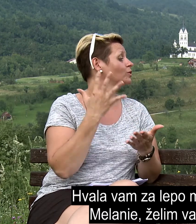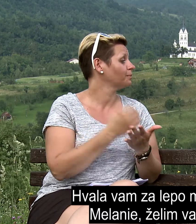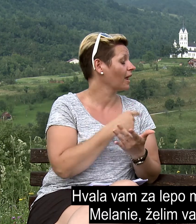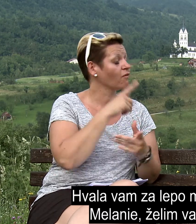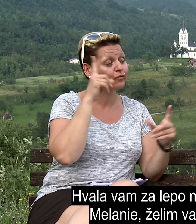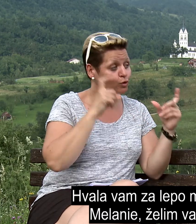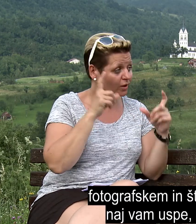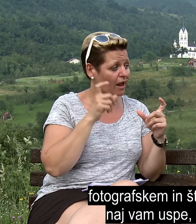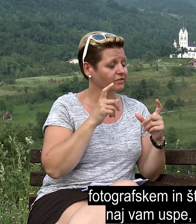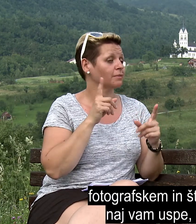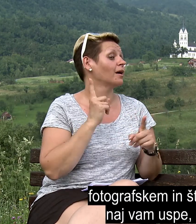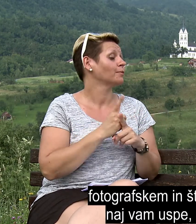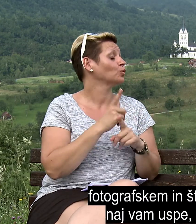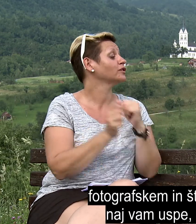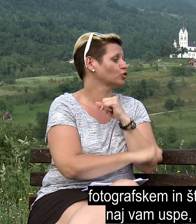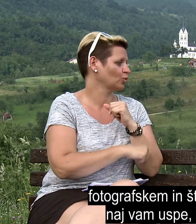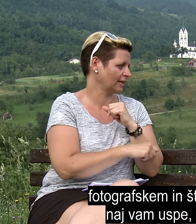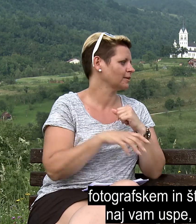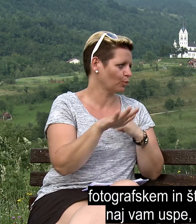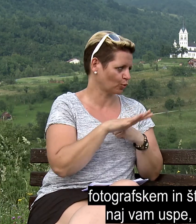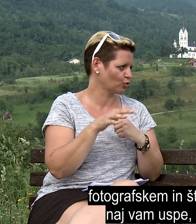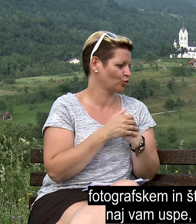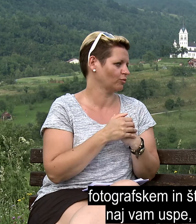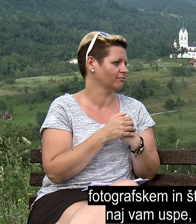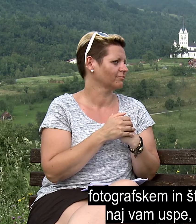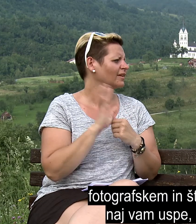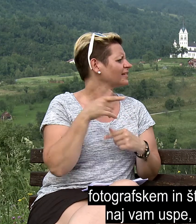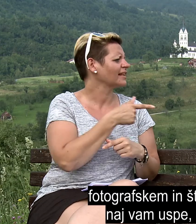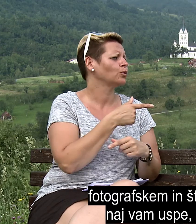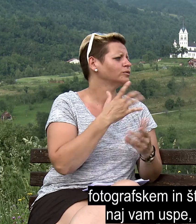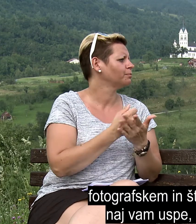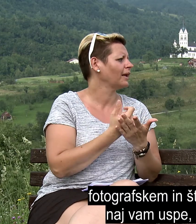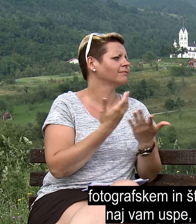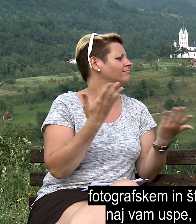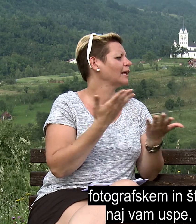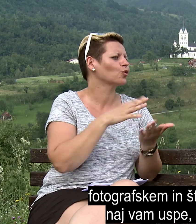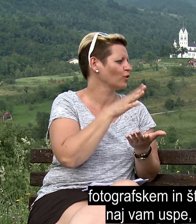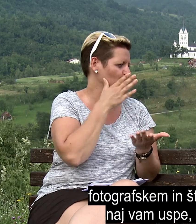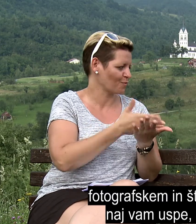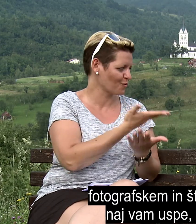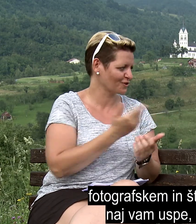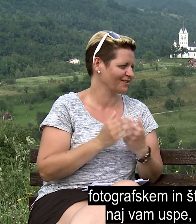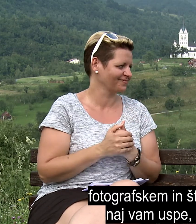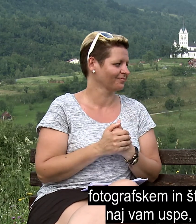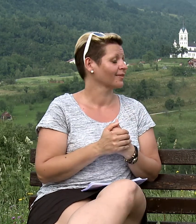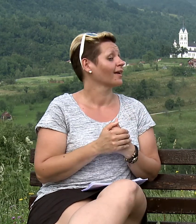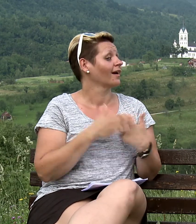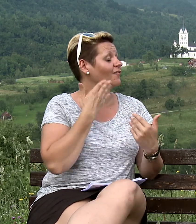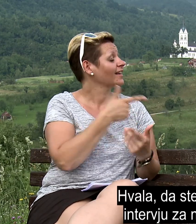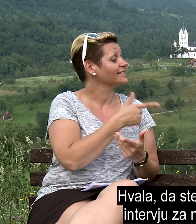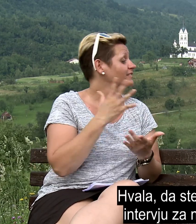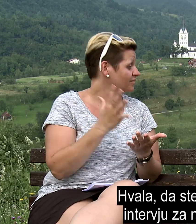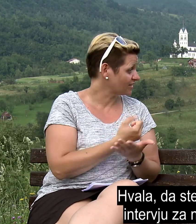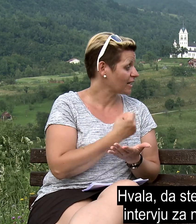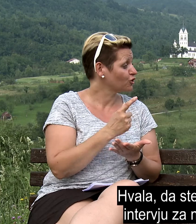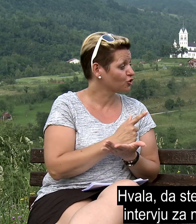veliko uspeha v fotografskem, pa tudi v športnem področju. Naj ti uspe kjerkoli še boš. Hvala,